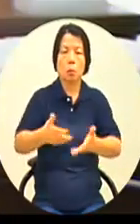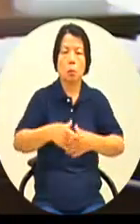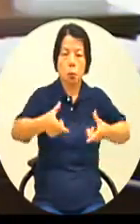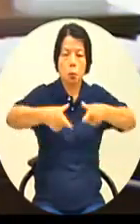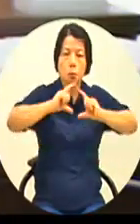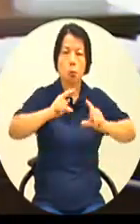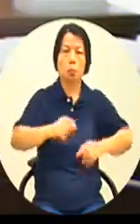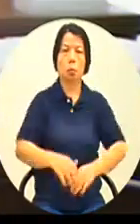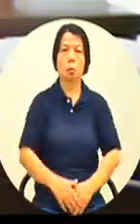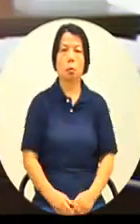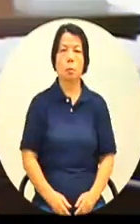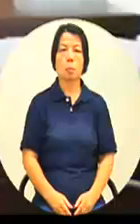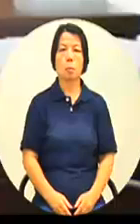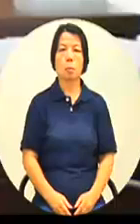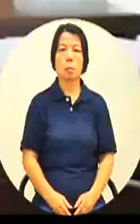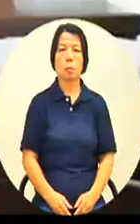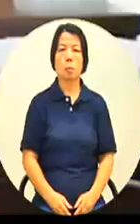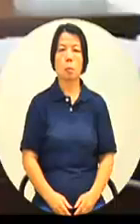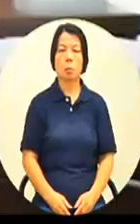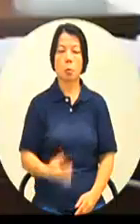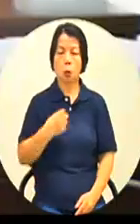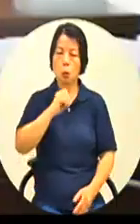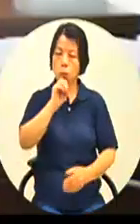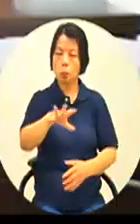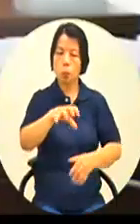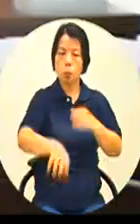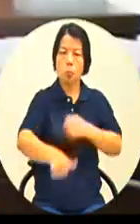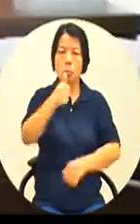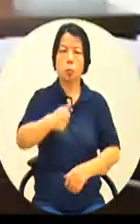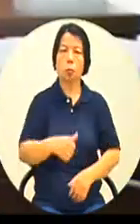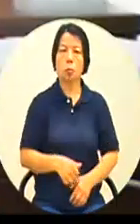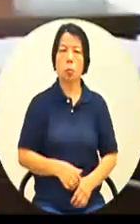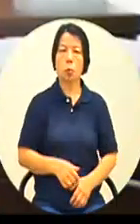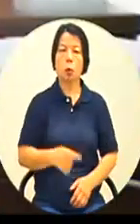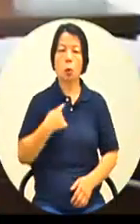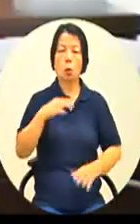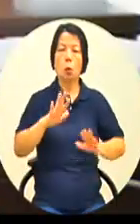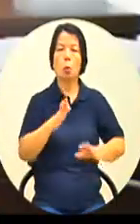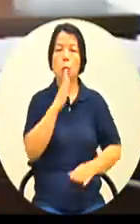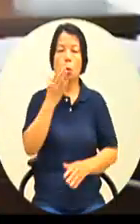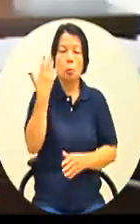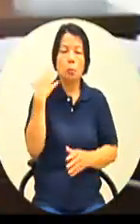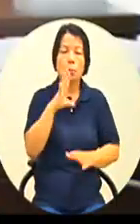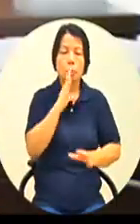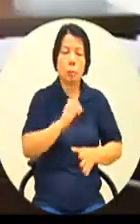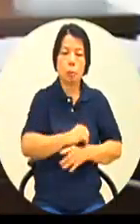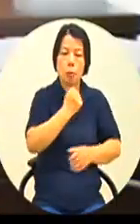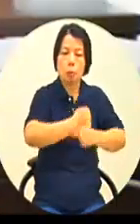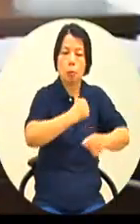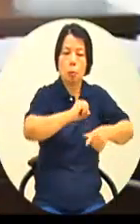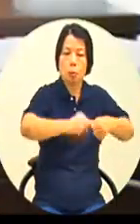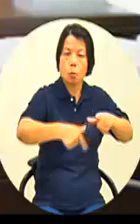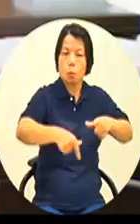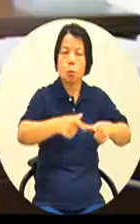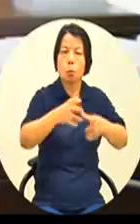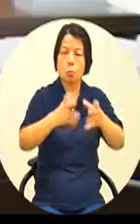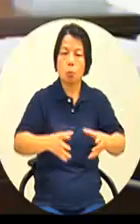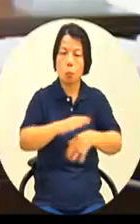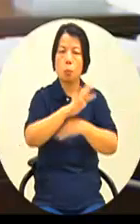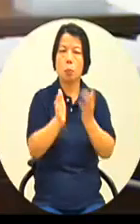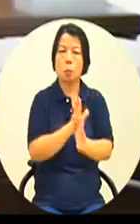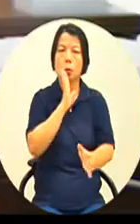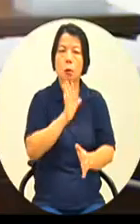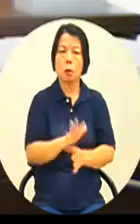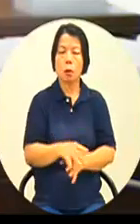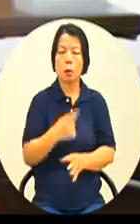哈。我要甲局长讲，我是气商从政的民意代表，我懂得事业的